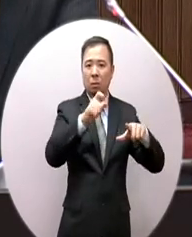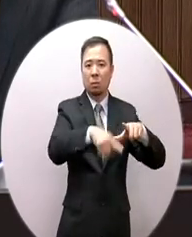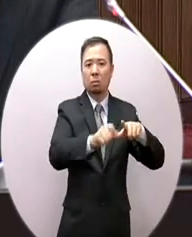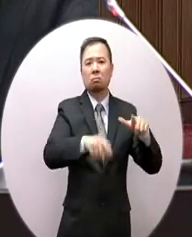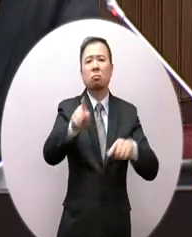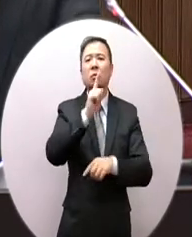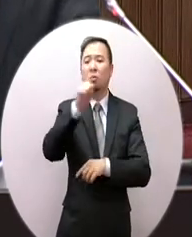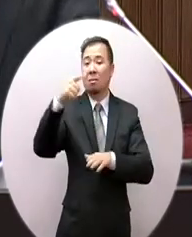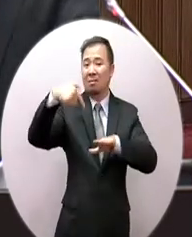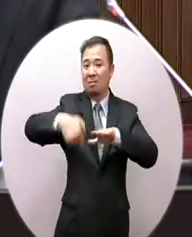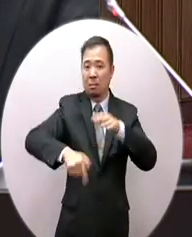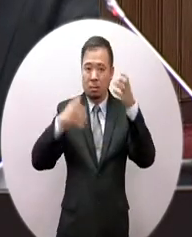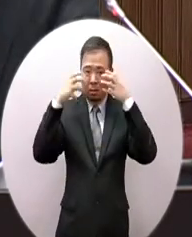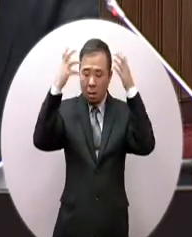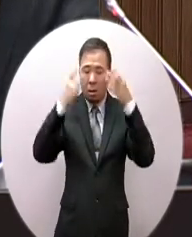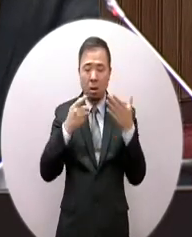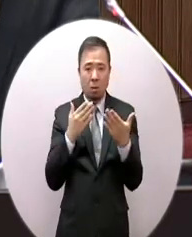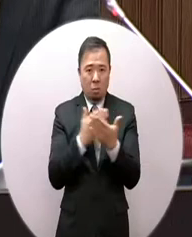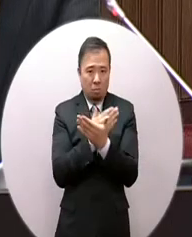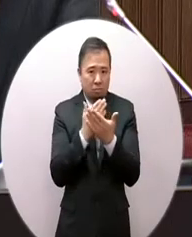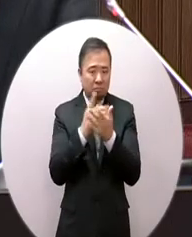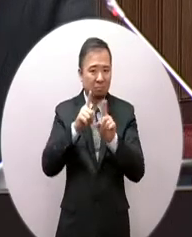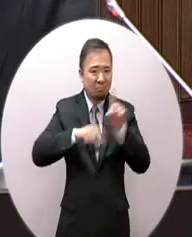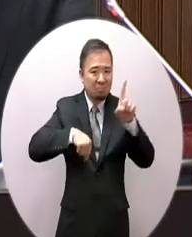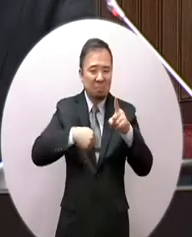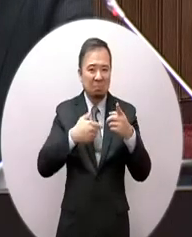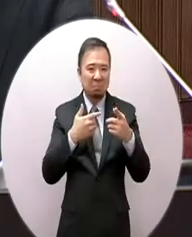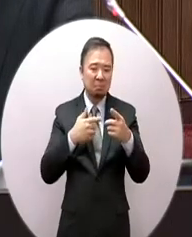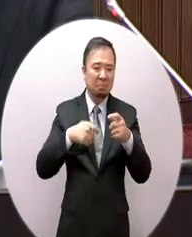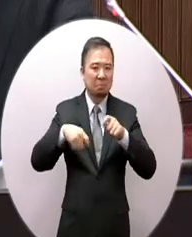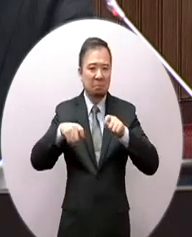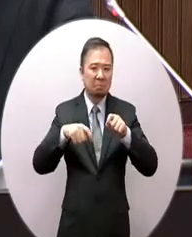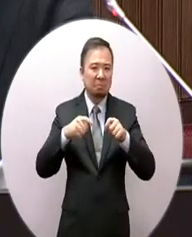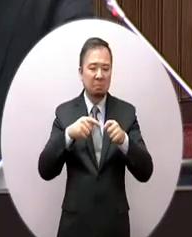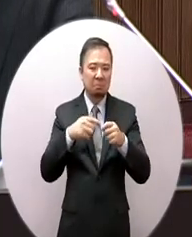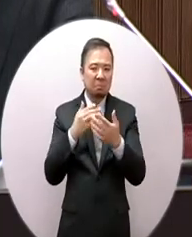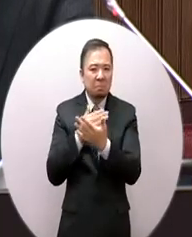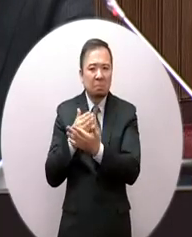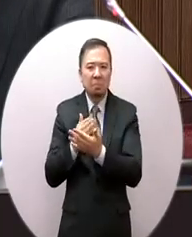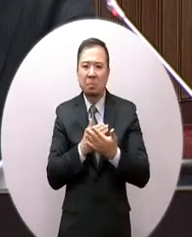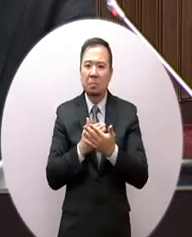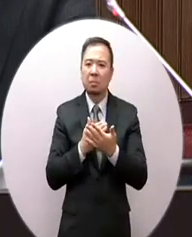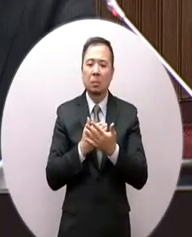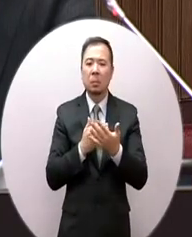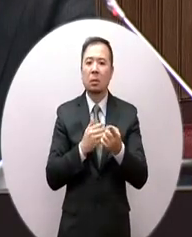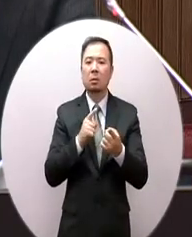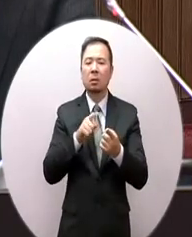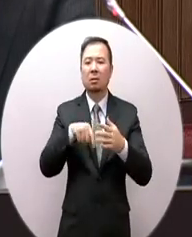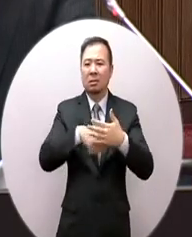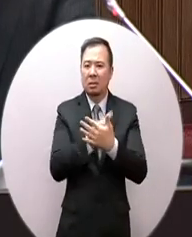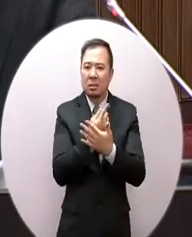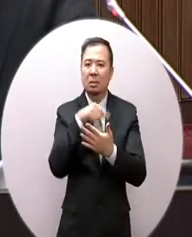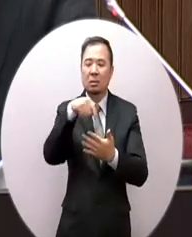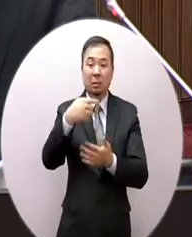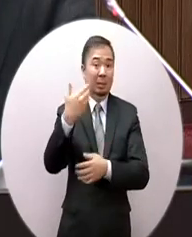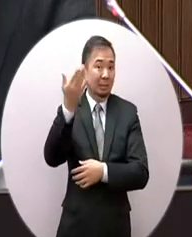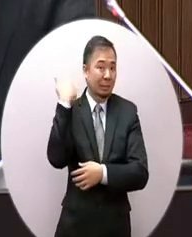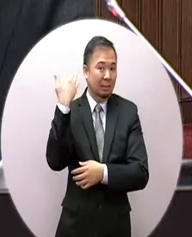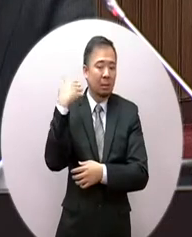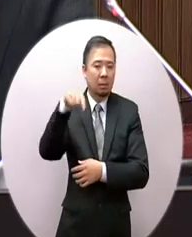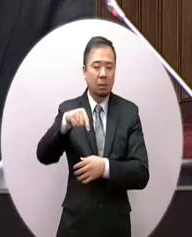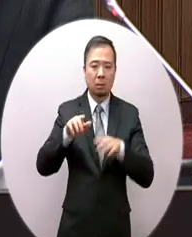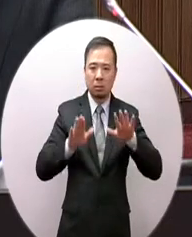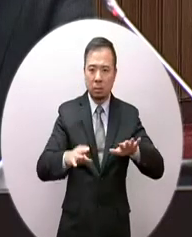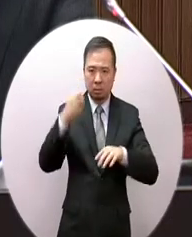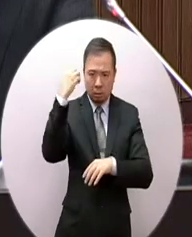案不是新案哦，只是把案件的前后做一个对比。那要台电呐、